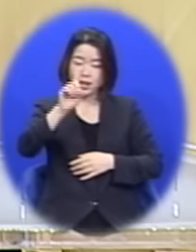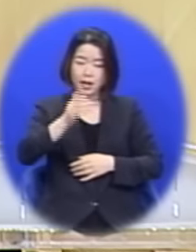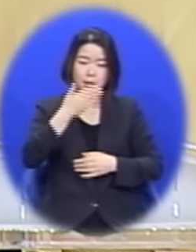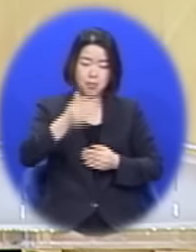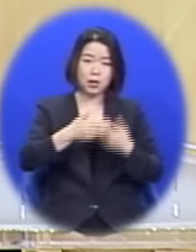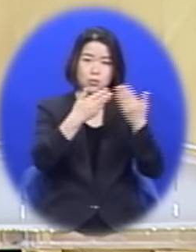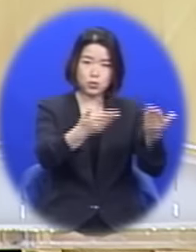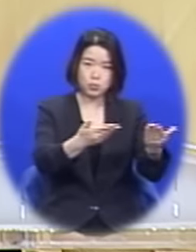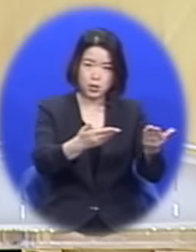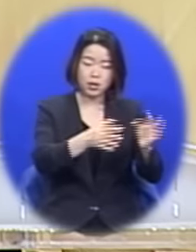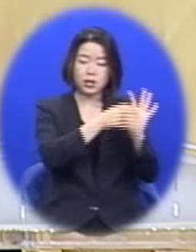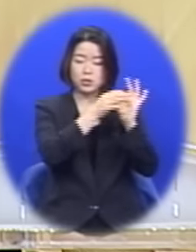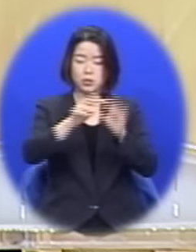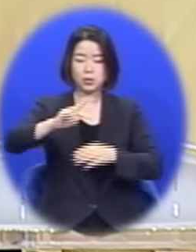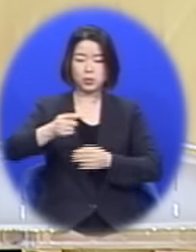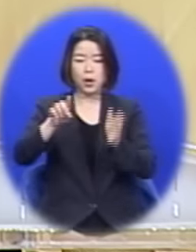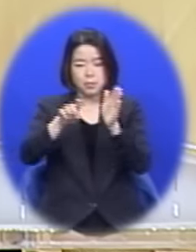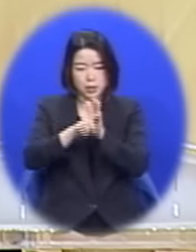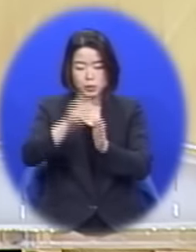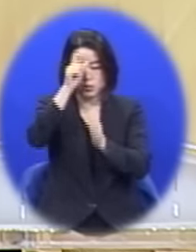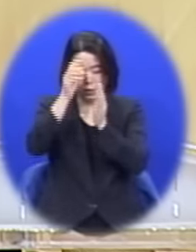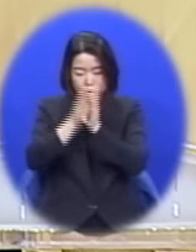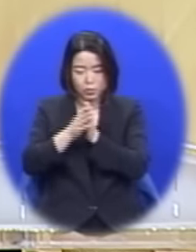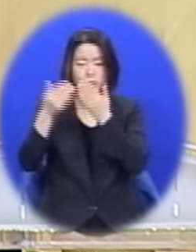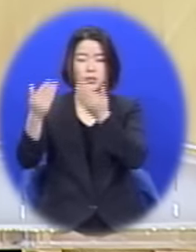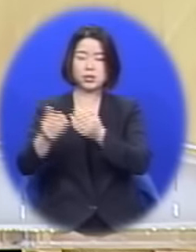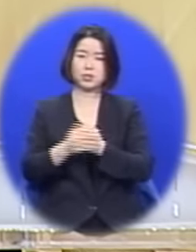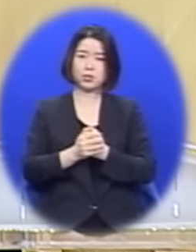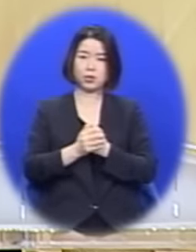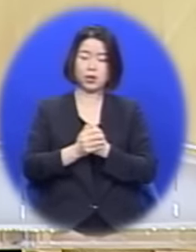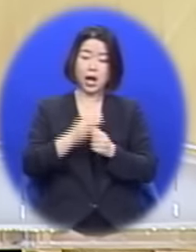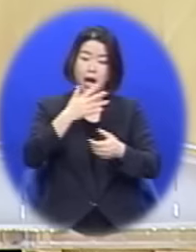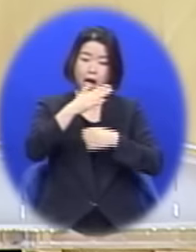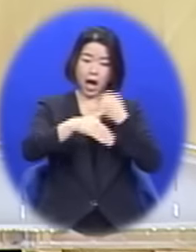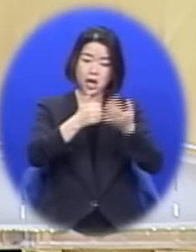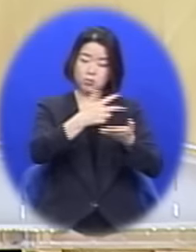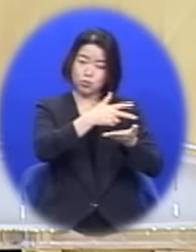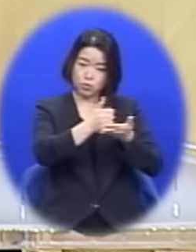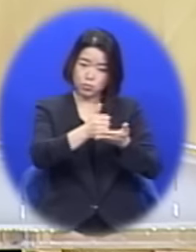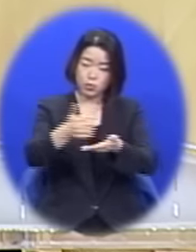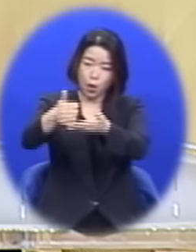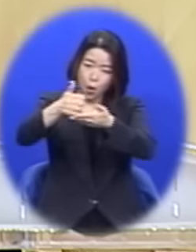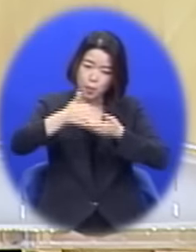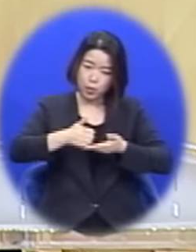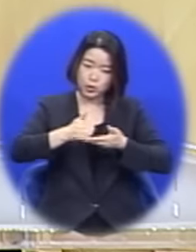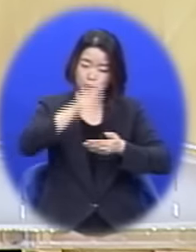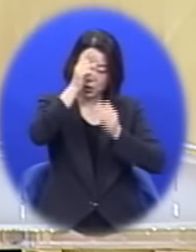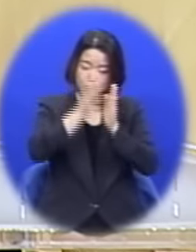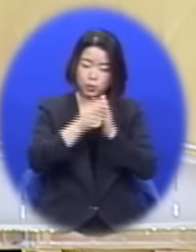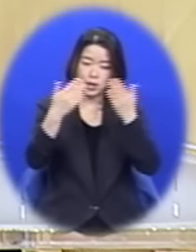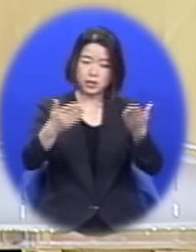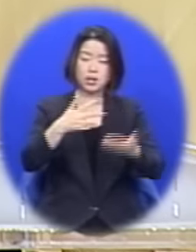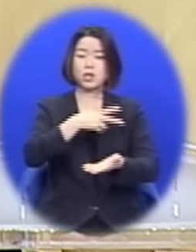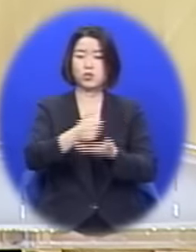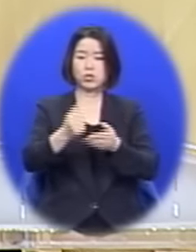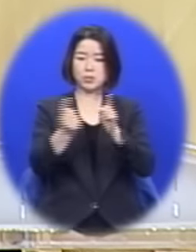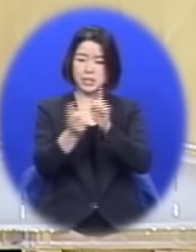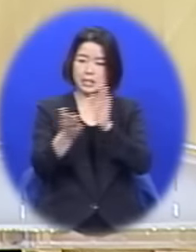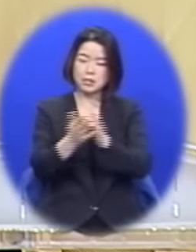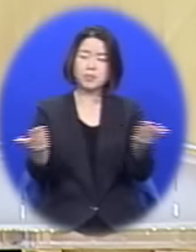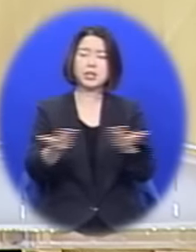기도하고 또 기도했습니다. 하나님을 주인으로 모시고 의지하기 시작하니 주님이 직접 일하시기